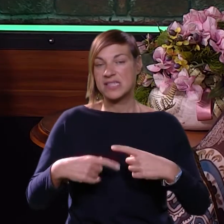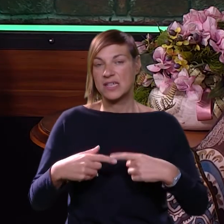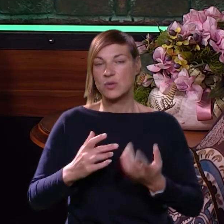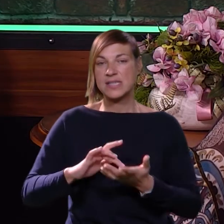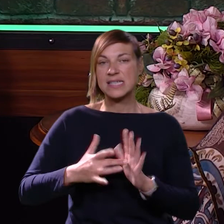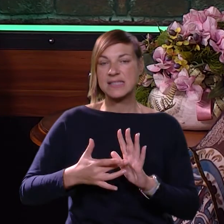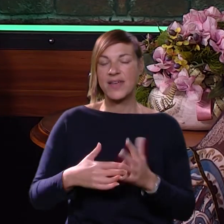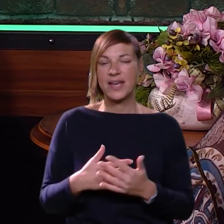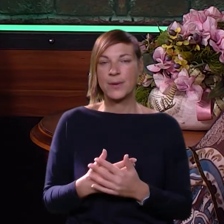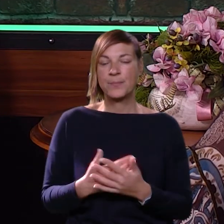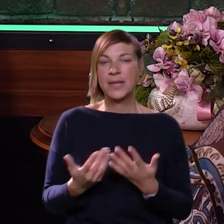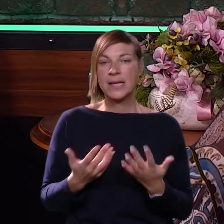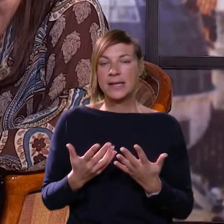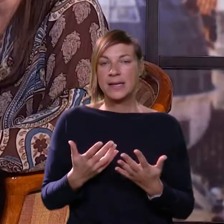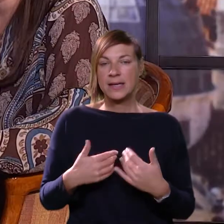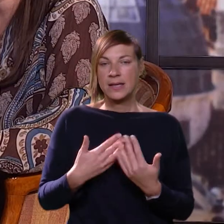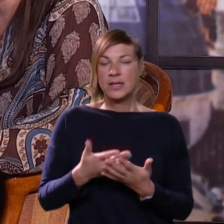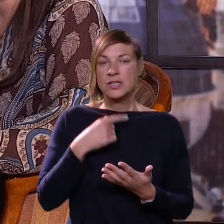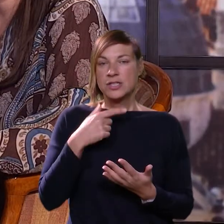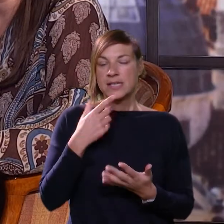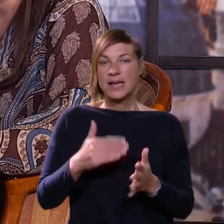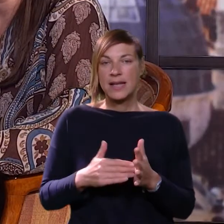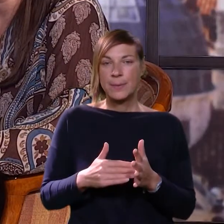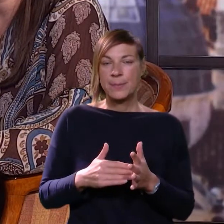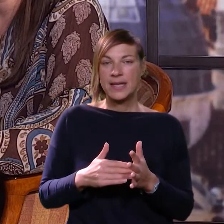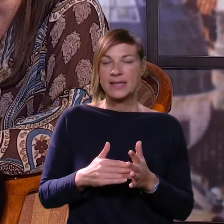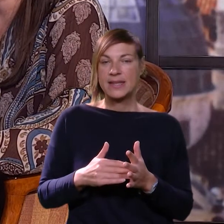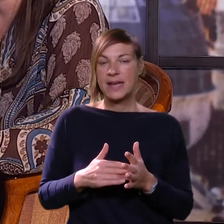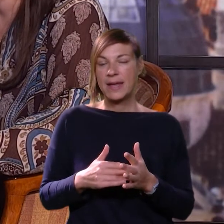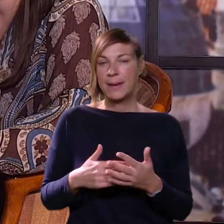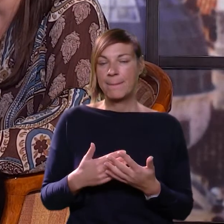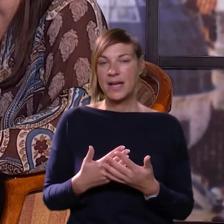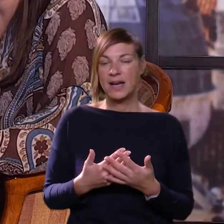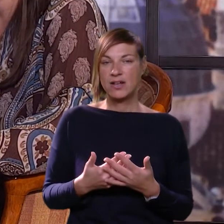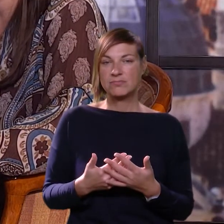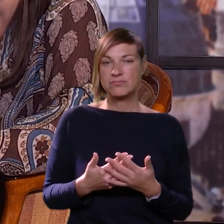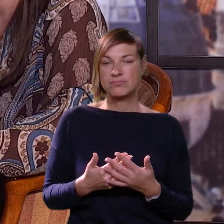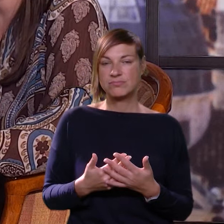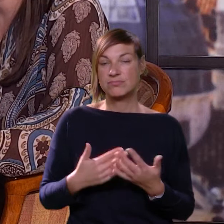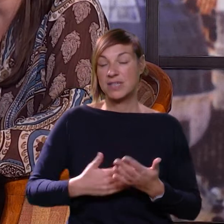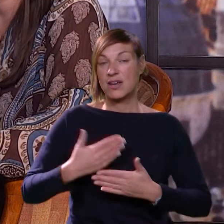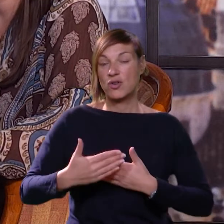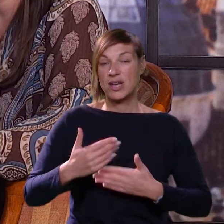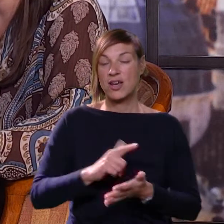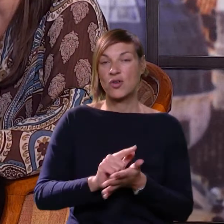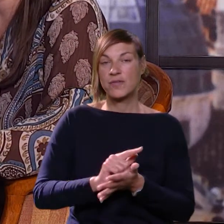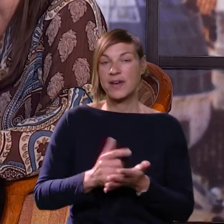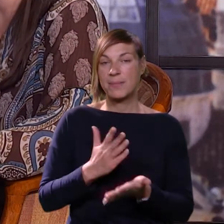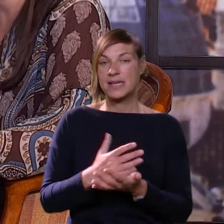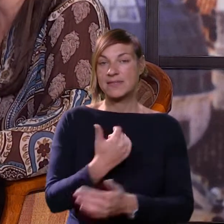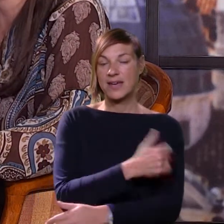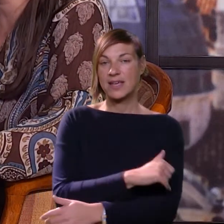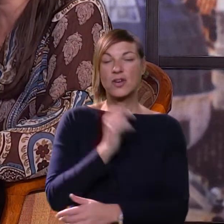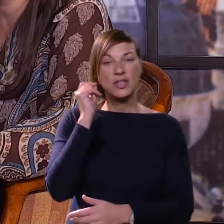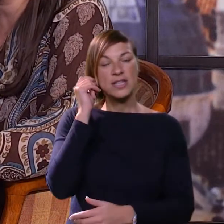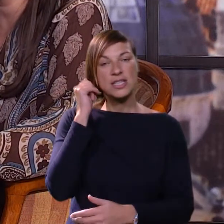ciklusa vjerojatno i svega. Tako, to ono što si rekla da bi trebalo često, ne često, nego nakon nekog određenog vremena,